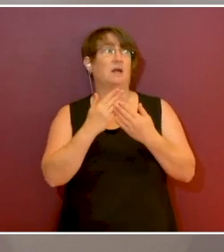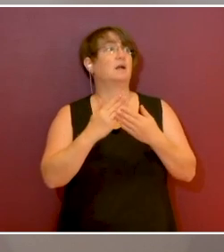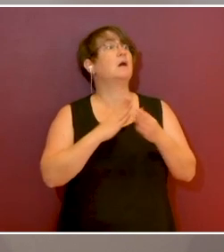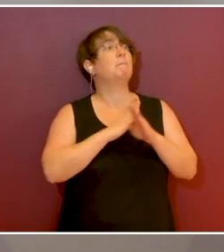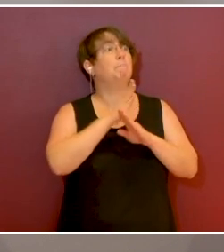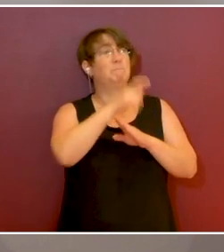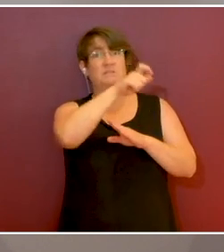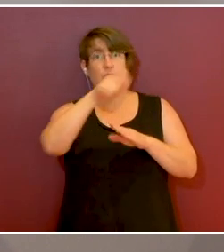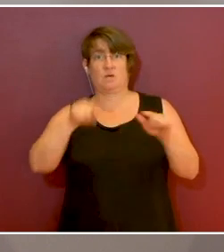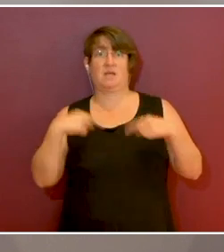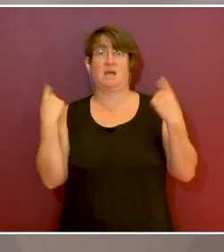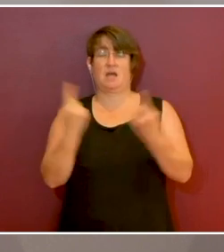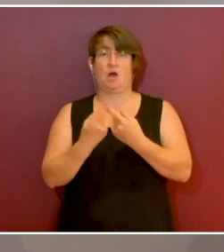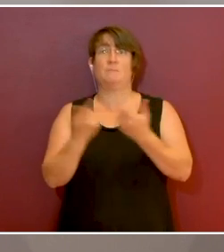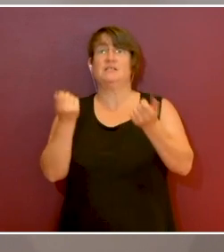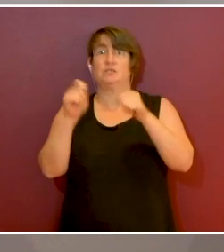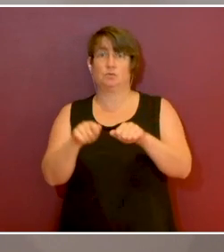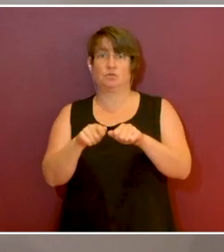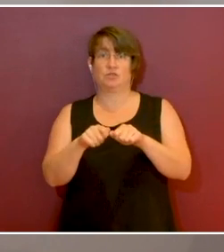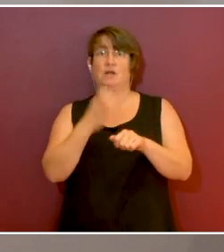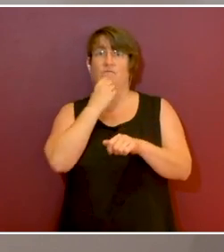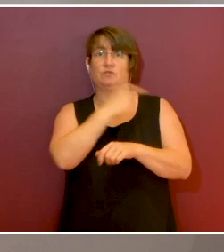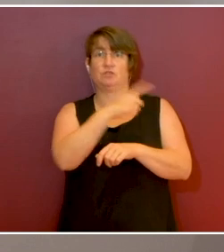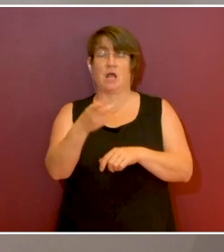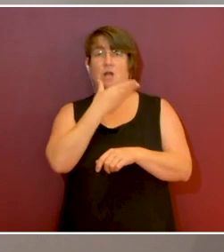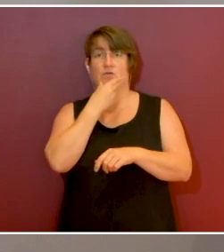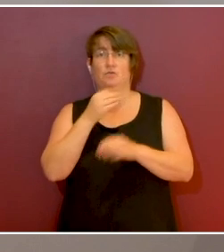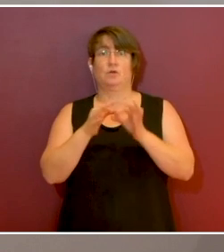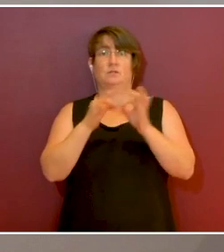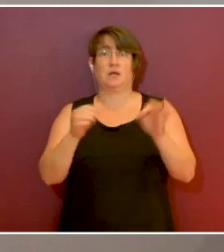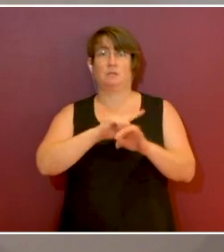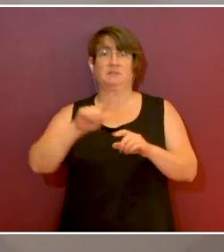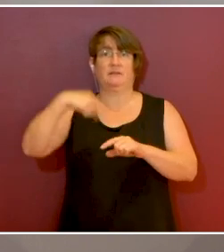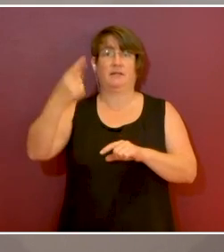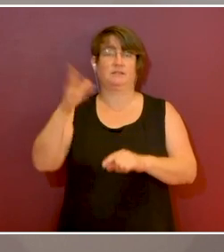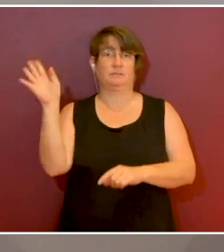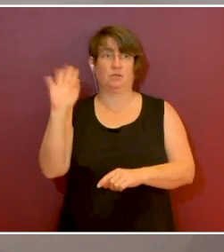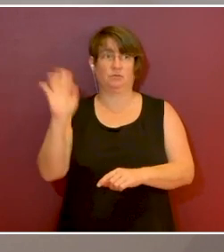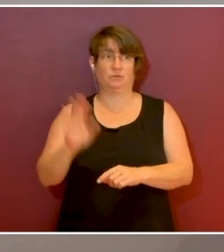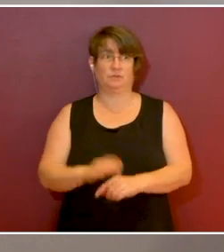Zugeschalteten, und wünsche Ihnen allen noch einen schönen Tag. Bis dann, bis zum nächsten Mal. Tschüss.